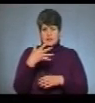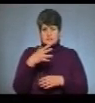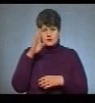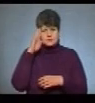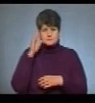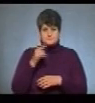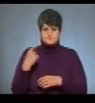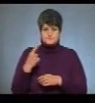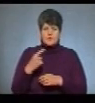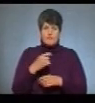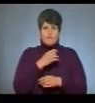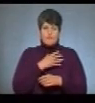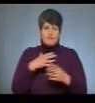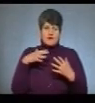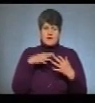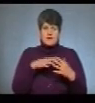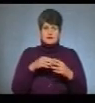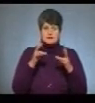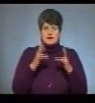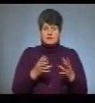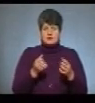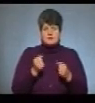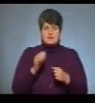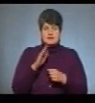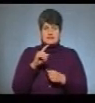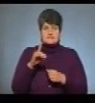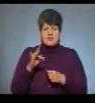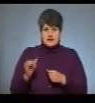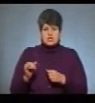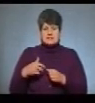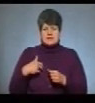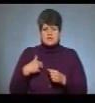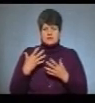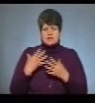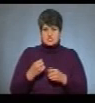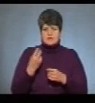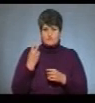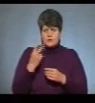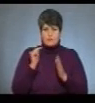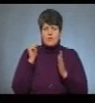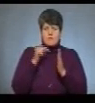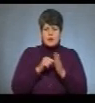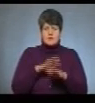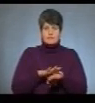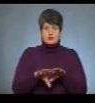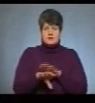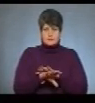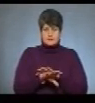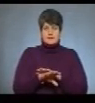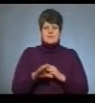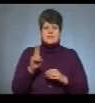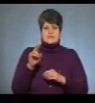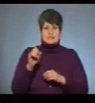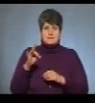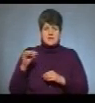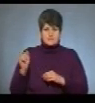У боях травми отримав Віталій Зварич із Заліщиків і ще двоє бійців 20 січня потрапили у полон. Це Володимир Маюк із Цеброва